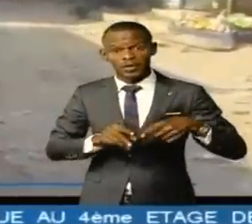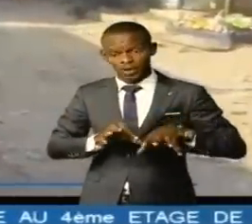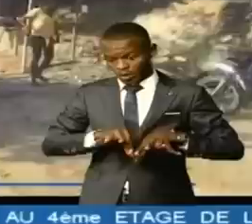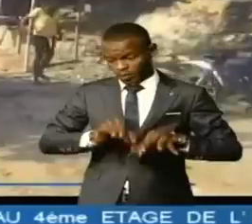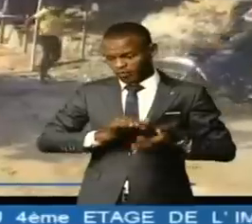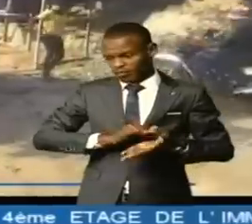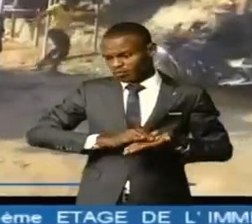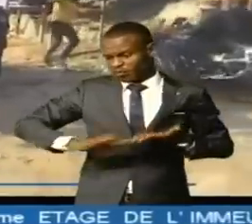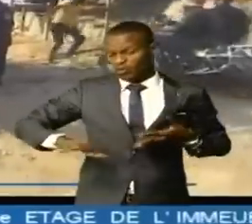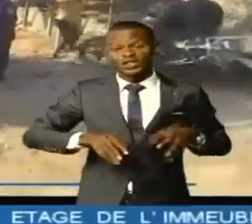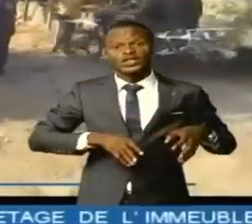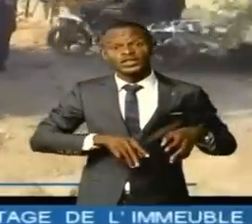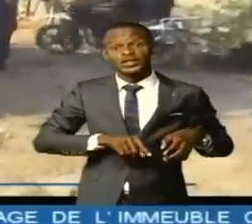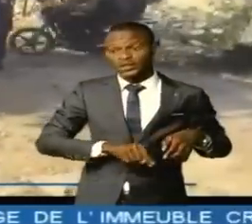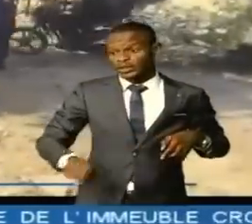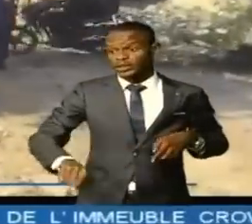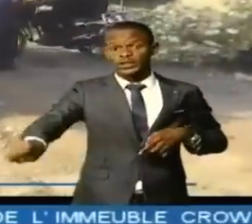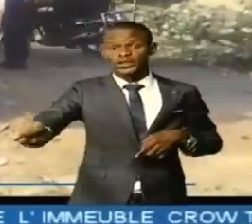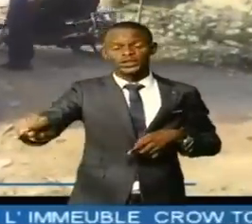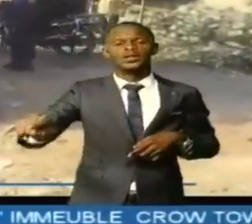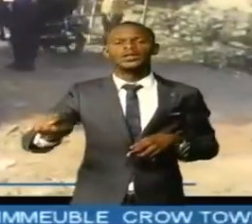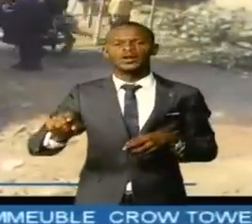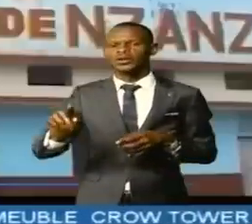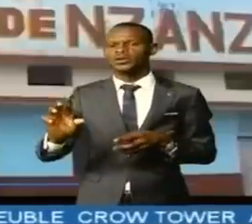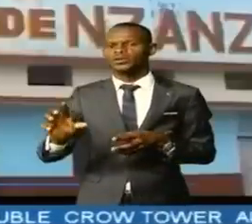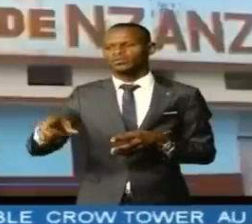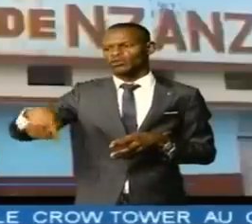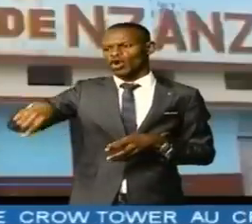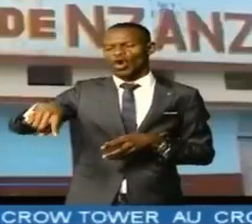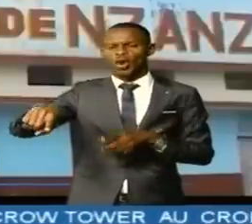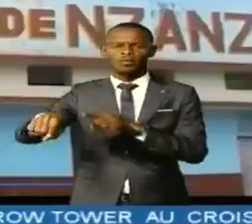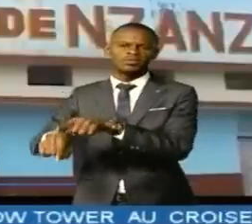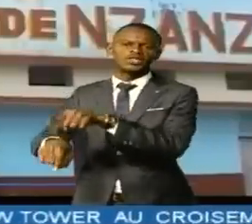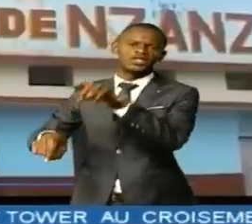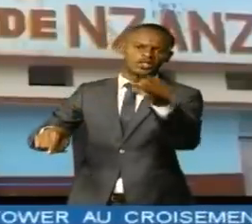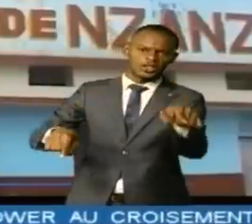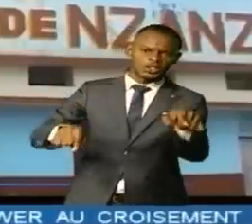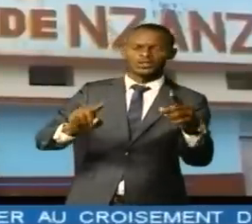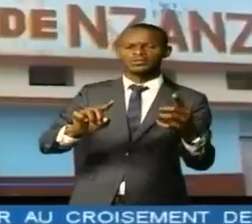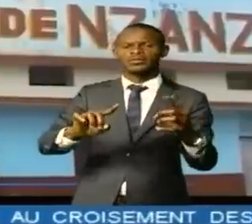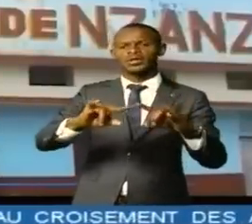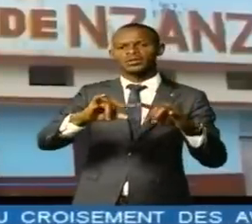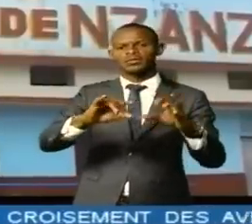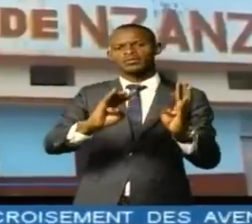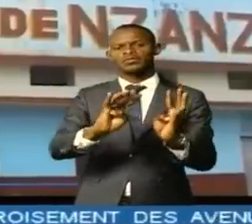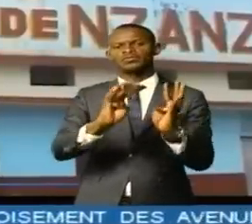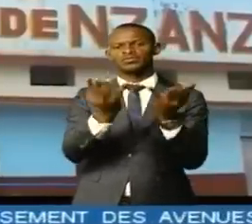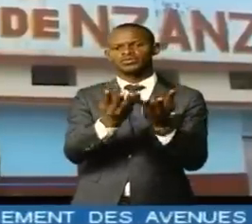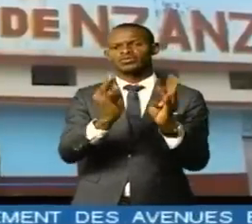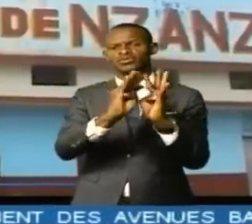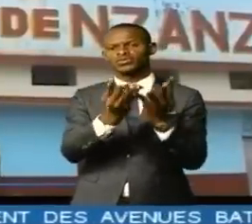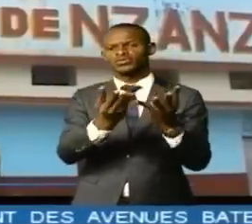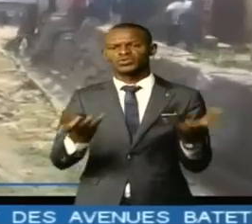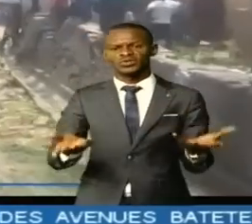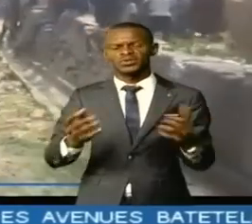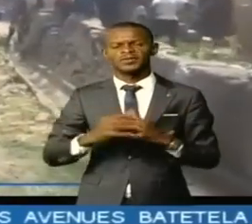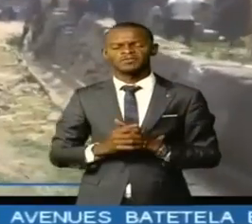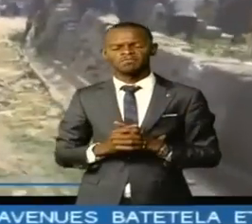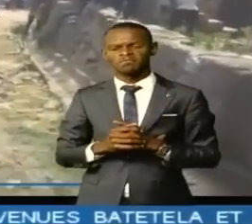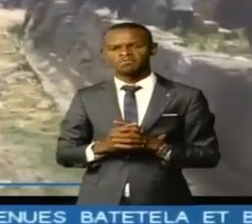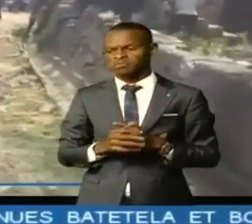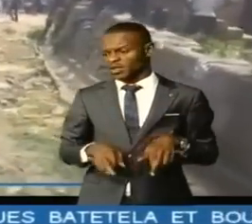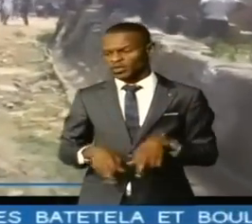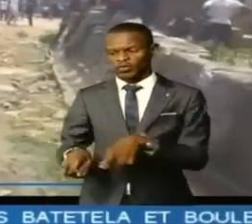Zanza jusqu'au camp Banana, en passant devant les bâtiments administratifs de la maison communale de Nzanza, route qui porte le nom